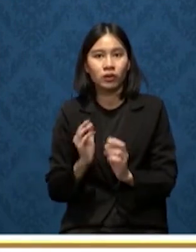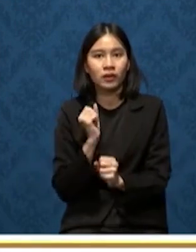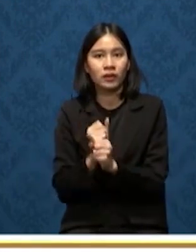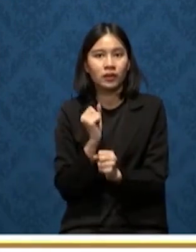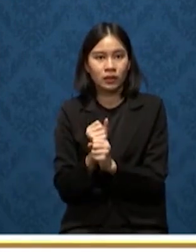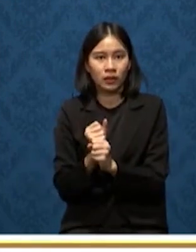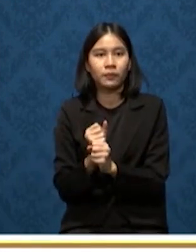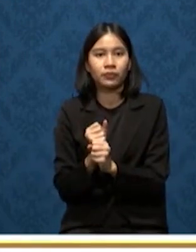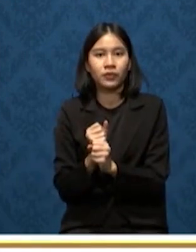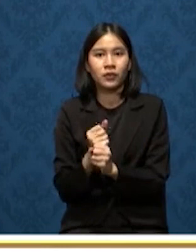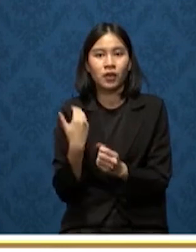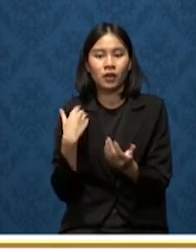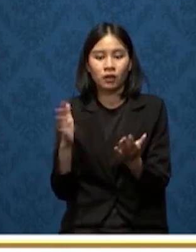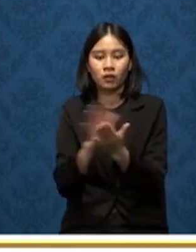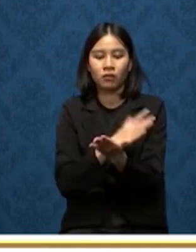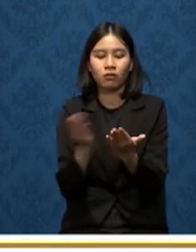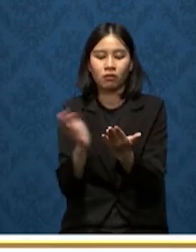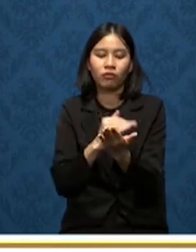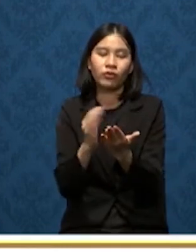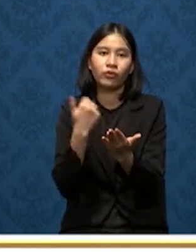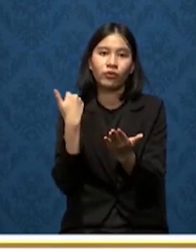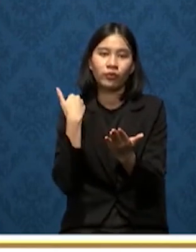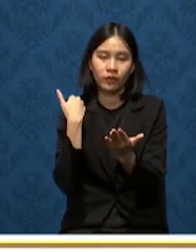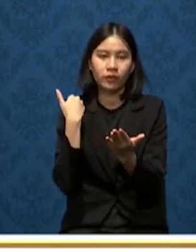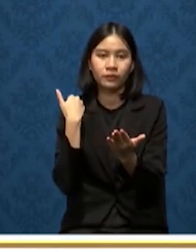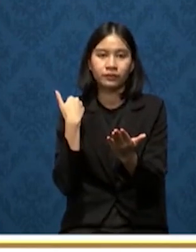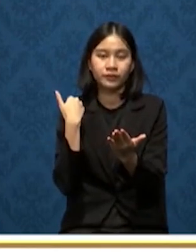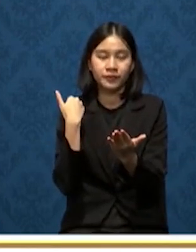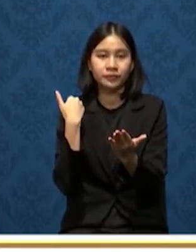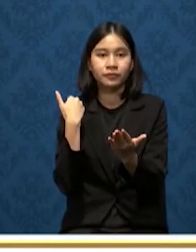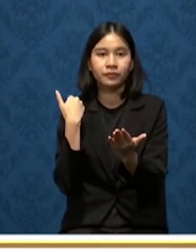ซึ่อยู่ในเอกสารของการรายงาน